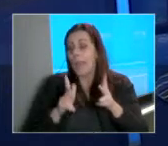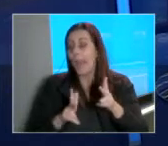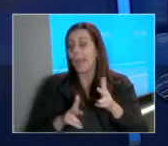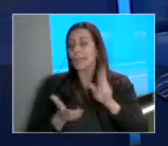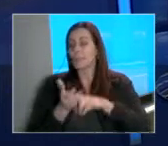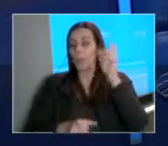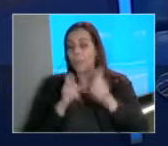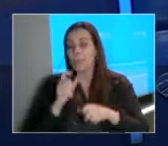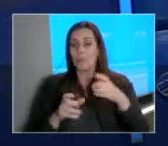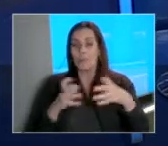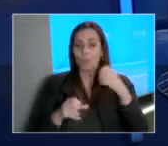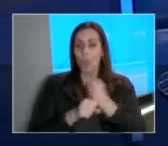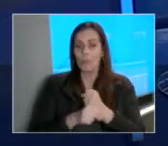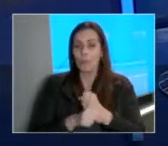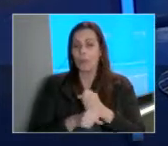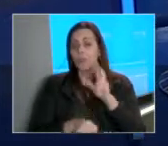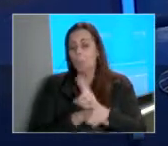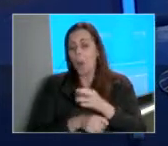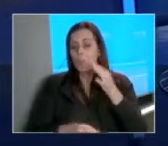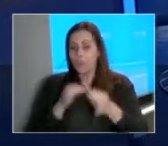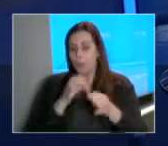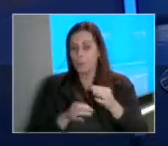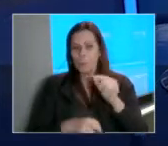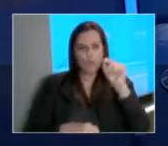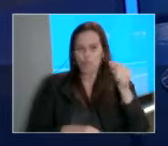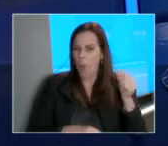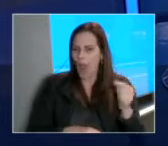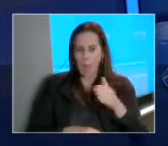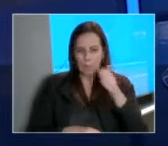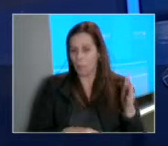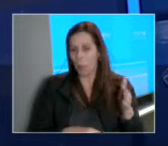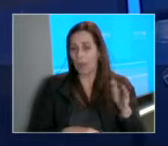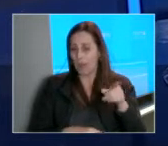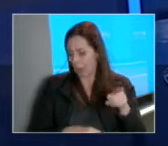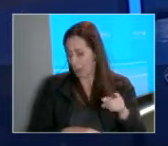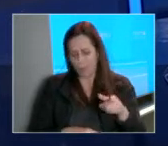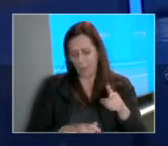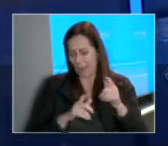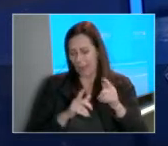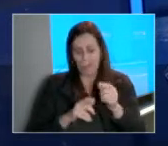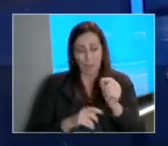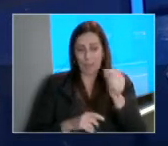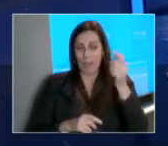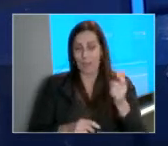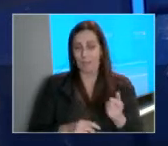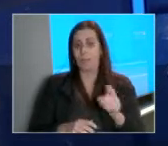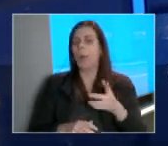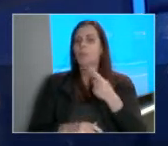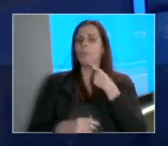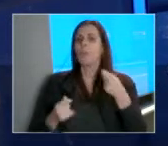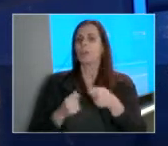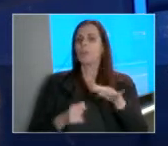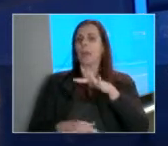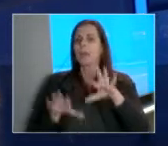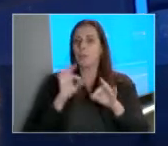זכויות אזרח, עבודה, כאילו הגנו על בית המשפט, בשוליים. בשוליים. גם, כן, גם הם ילחמו על הקצה של הקסקס. מה זה אומר בחיית